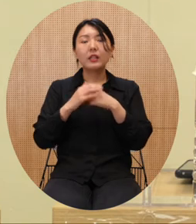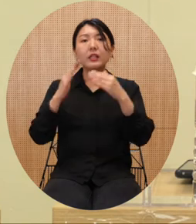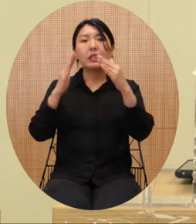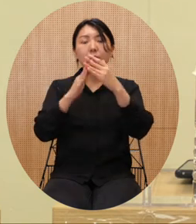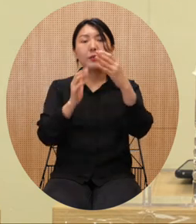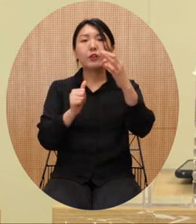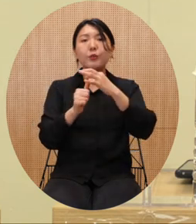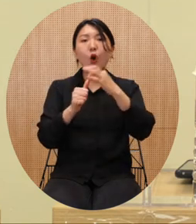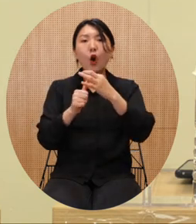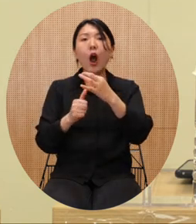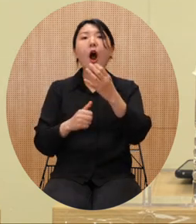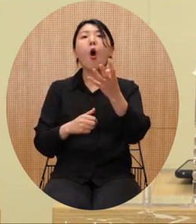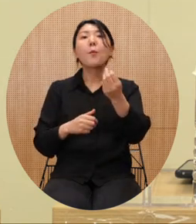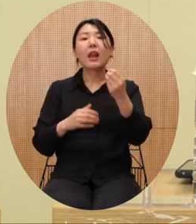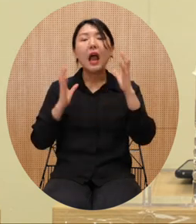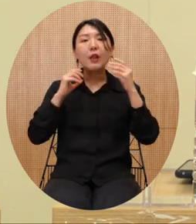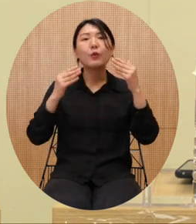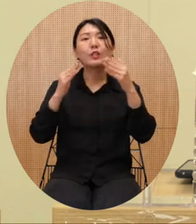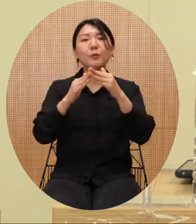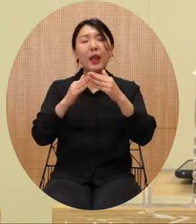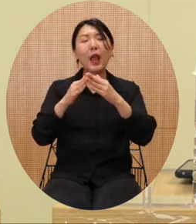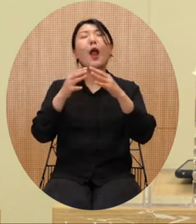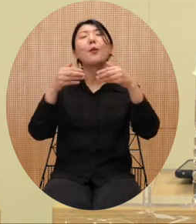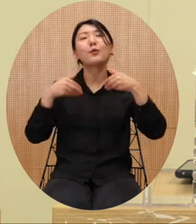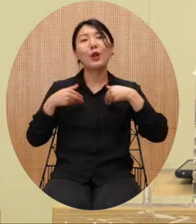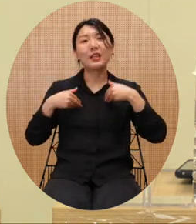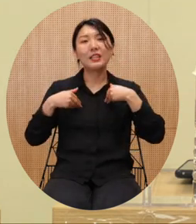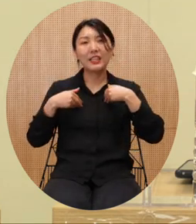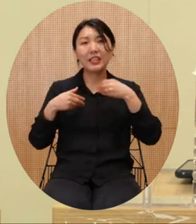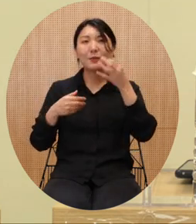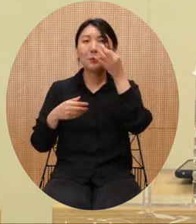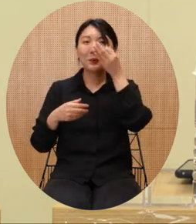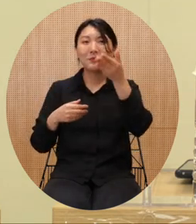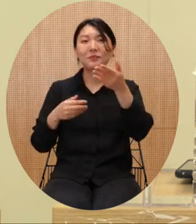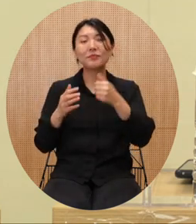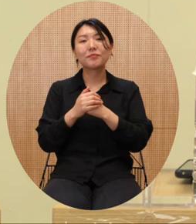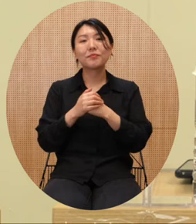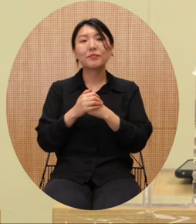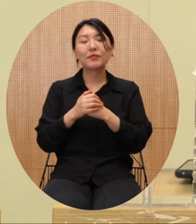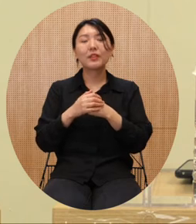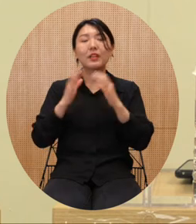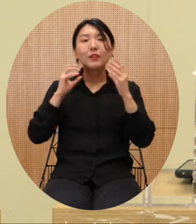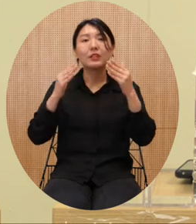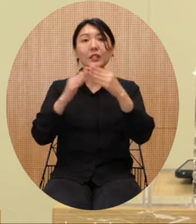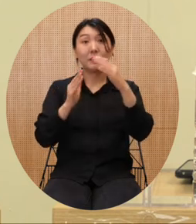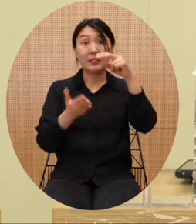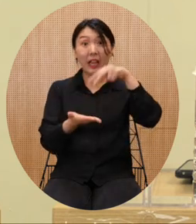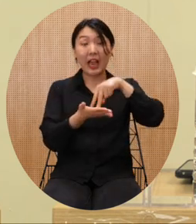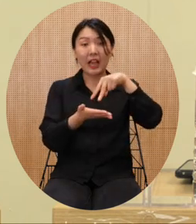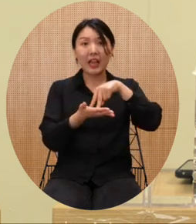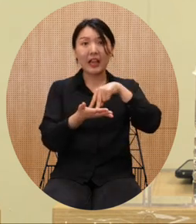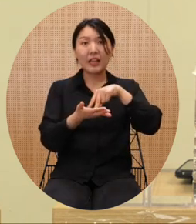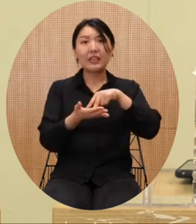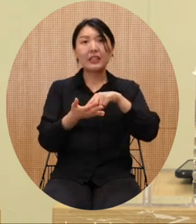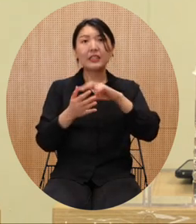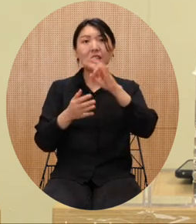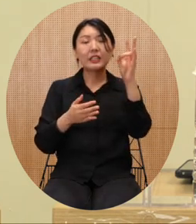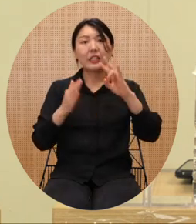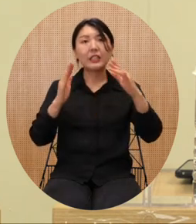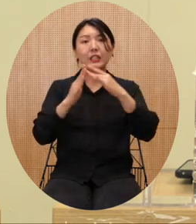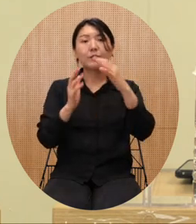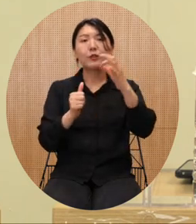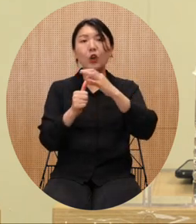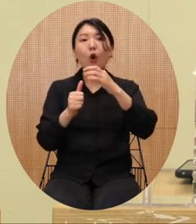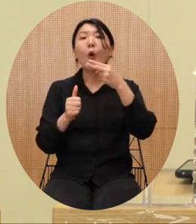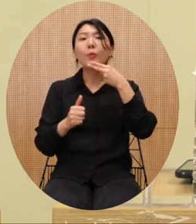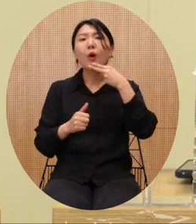한편으로는 주거급여가 얼마나 아동가구한테 필요한가를 보여주기도 합니다. 아동가구 입장에서는 실은